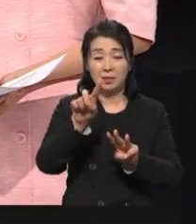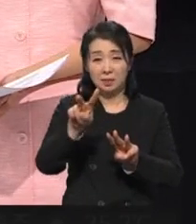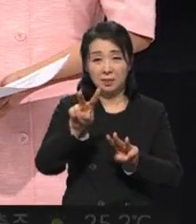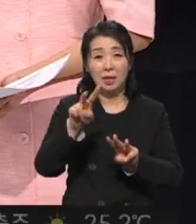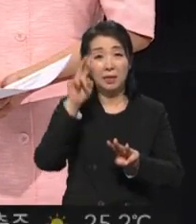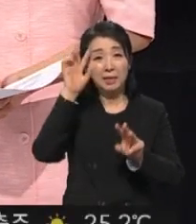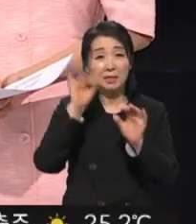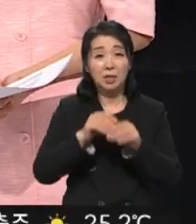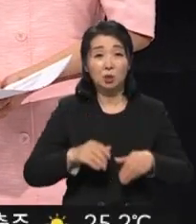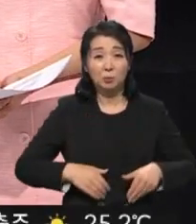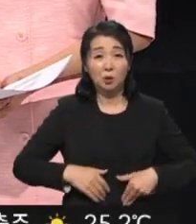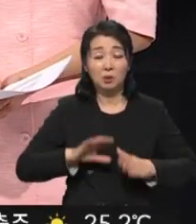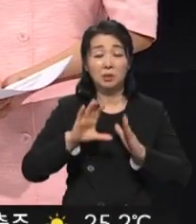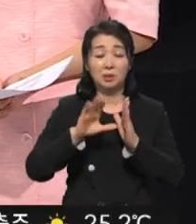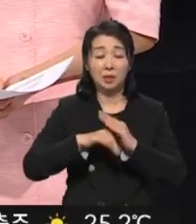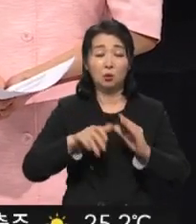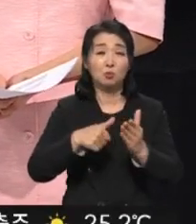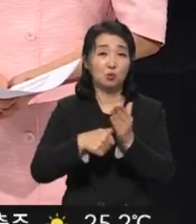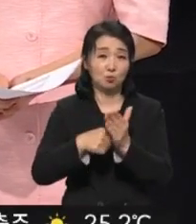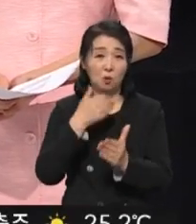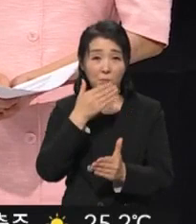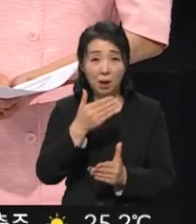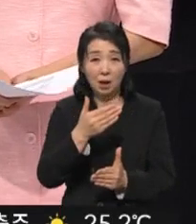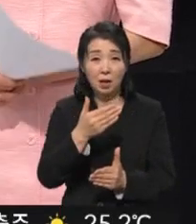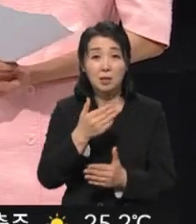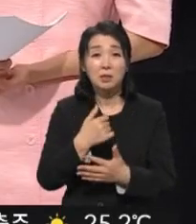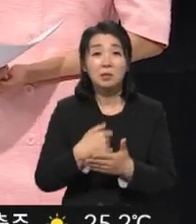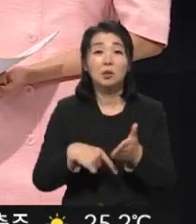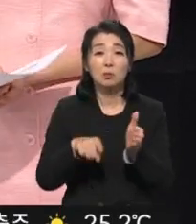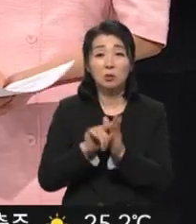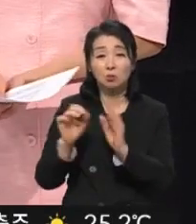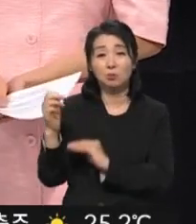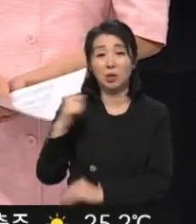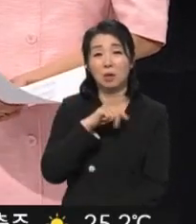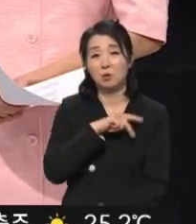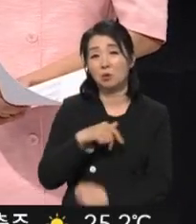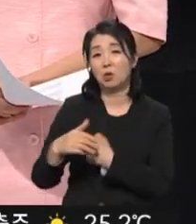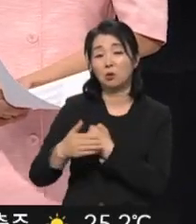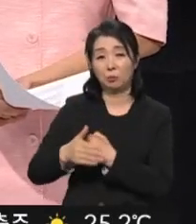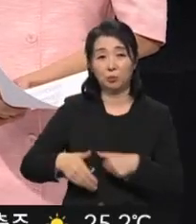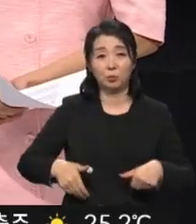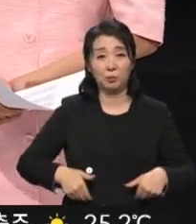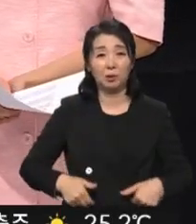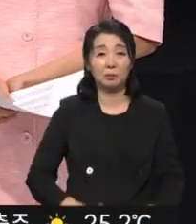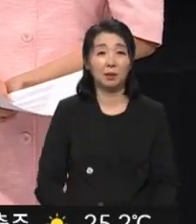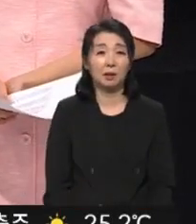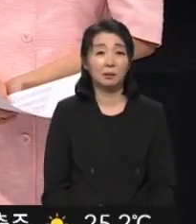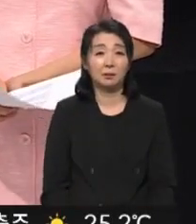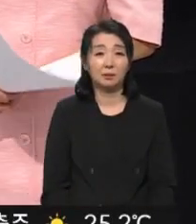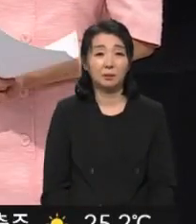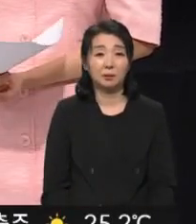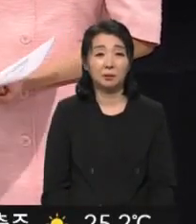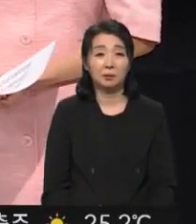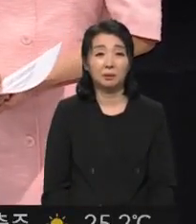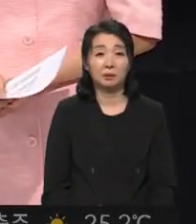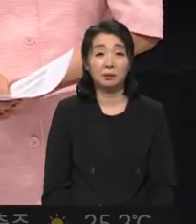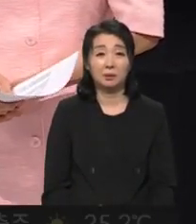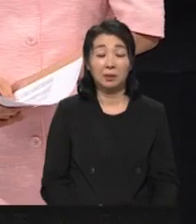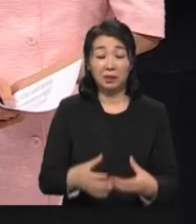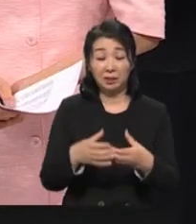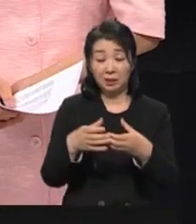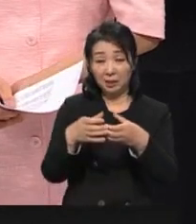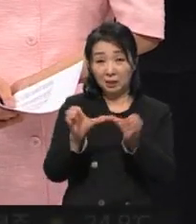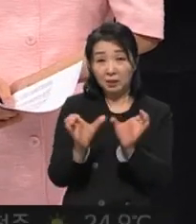찬성해야 국민투표까지 진행할 수 있는데요. 그러기 위해서는 국민의힘 의원들의 협조도 필요합니다. 하지만 당에서도